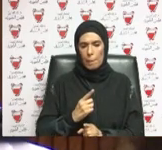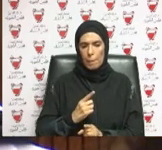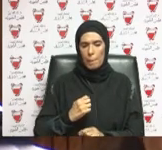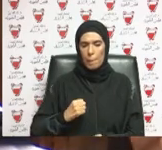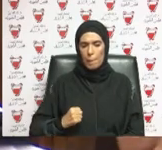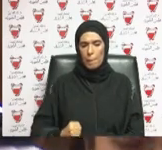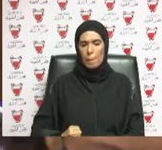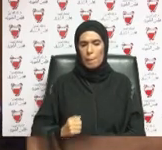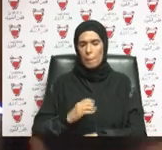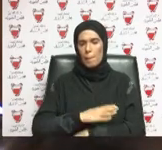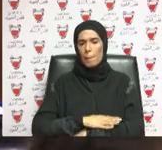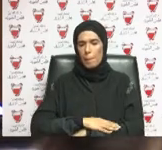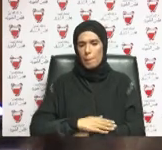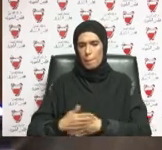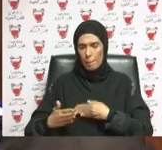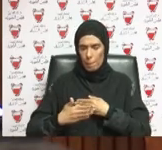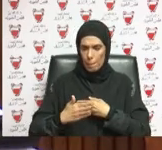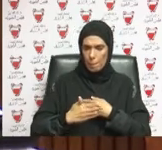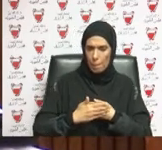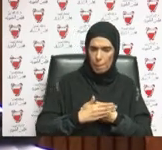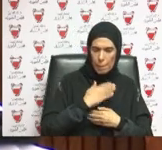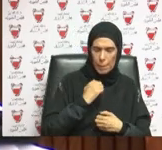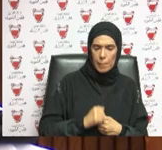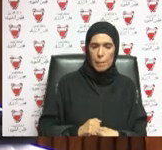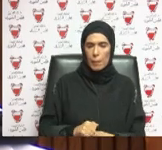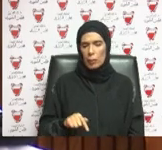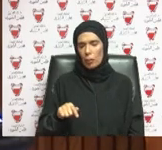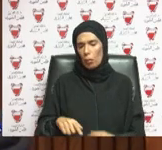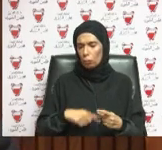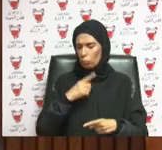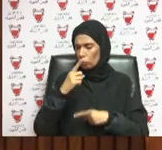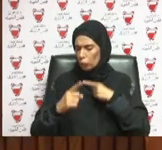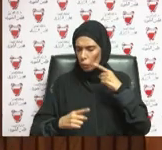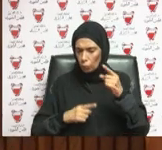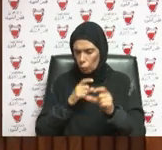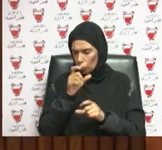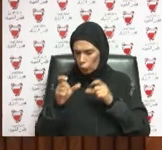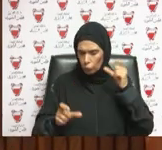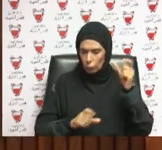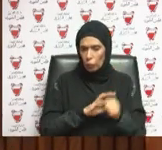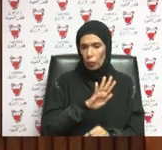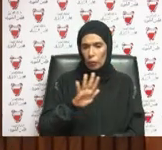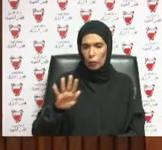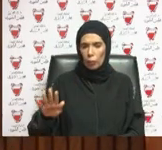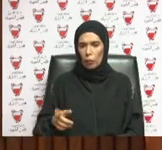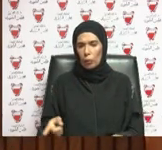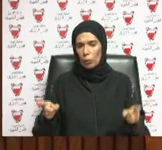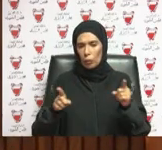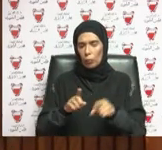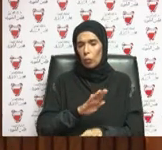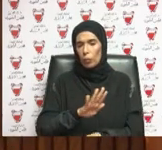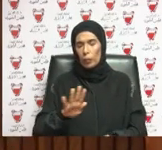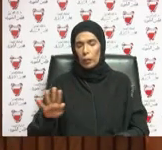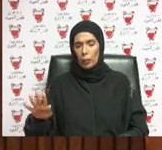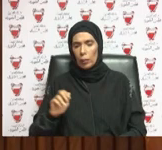وكان قريبا منه والعين الساهرة في متابعة شؤون الوطن والشعب. وأهل البحرين كافة عرفوا